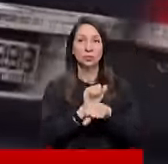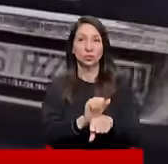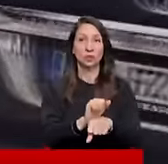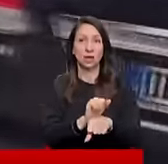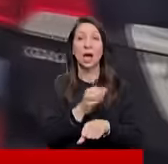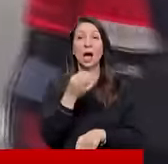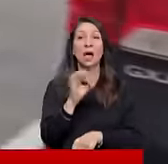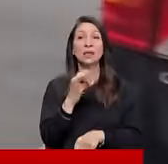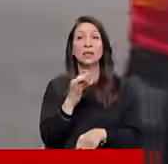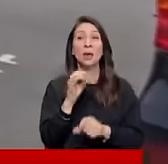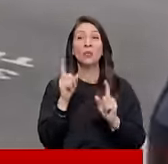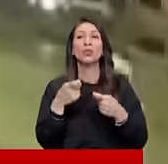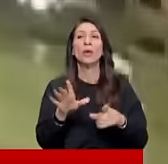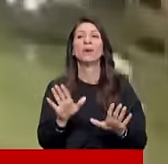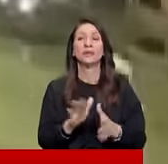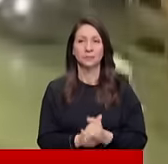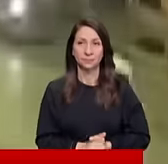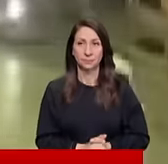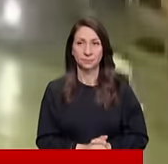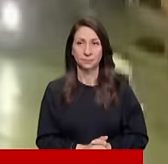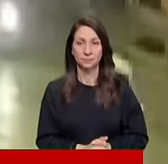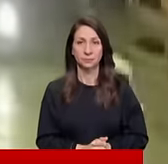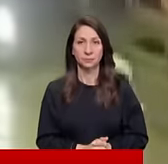tutuklandı. Altınlarsa bulunamadı.